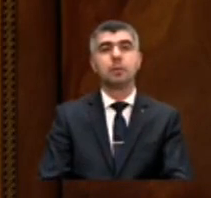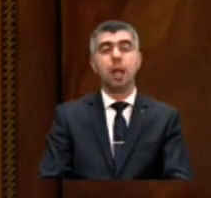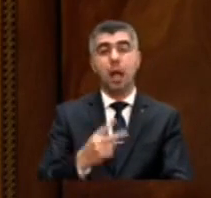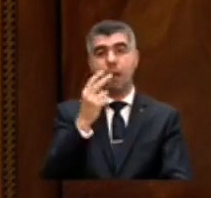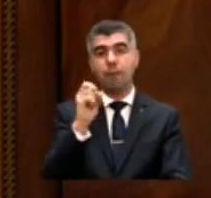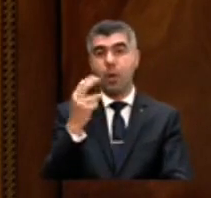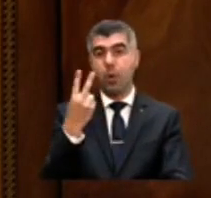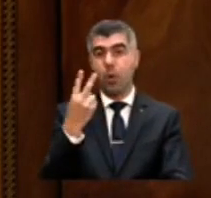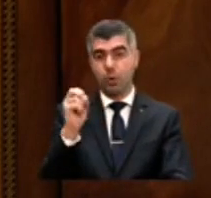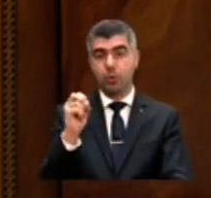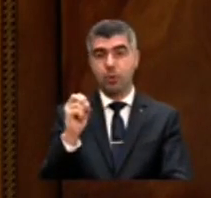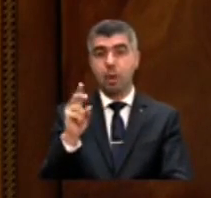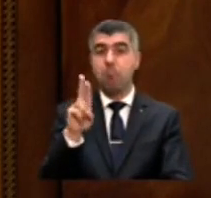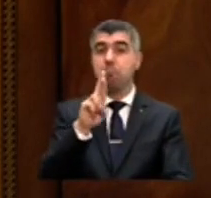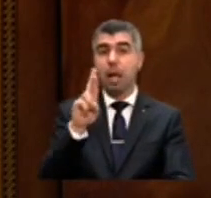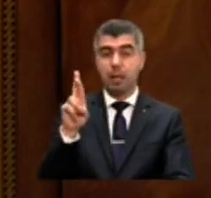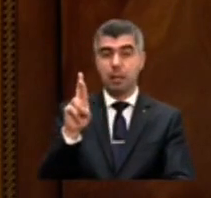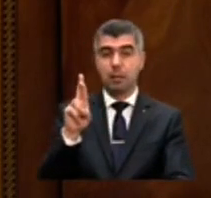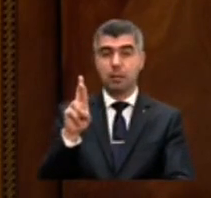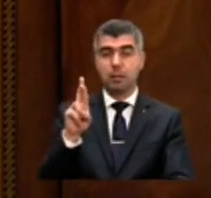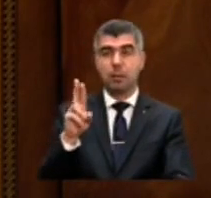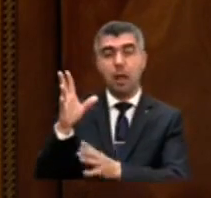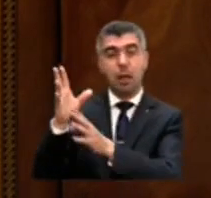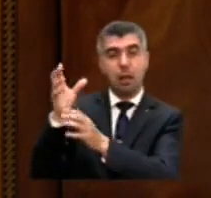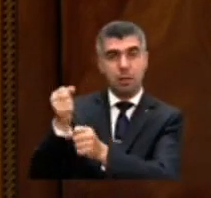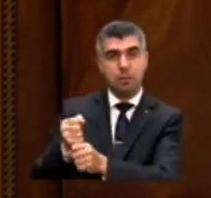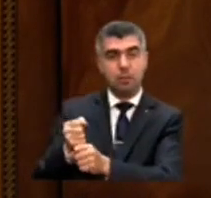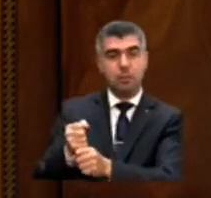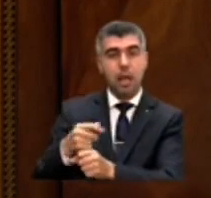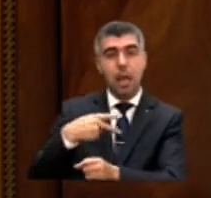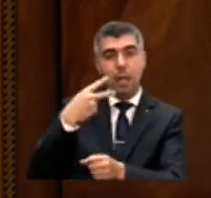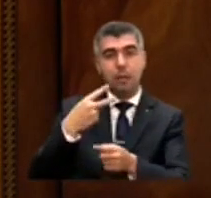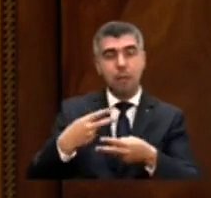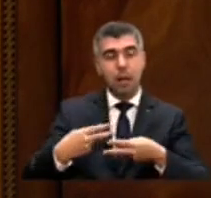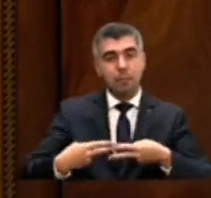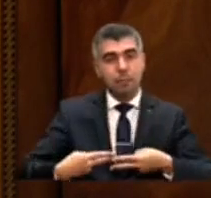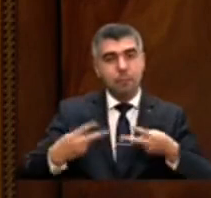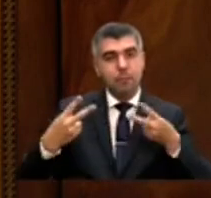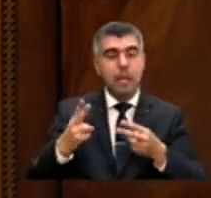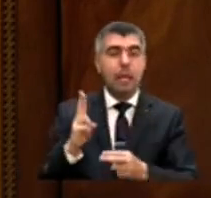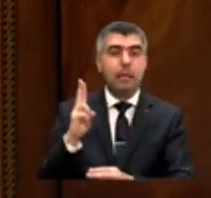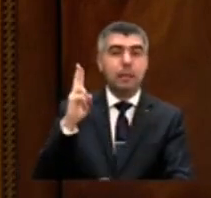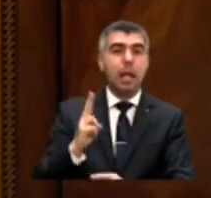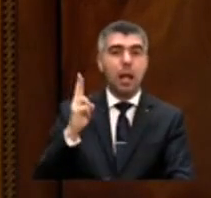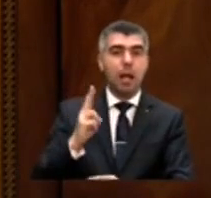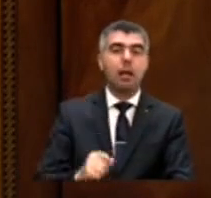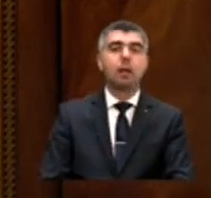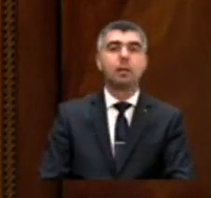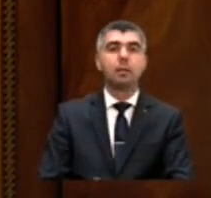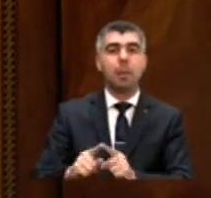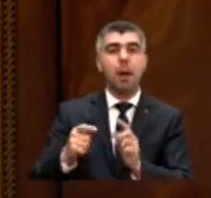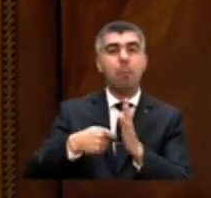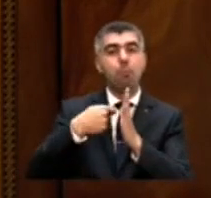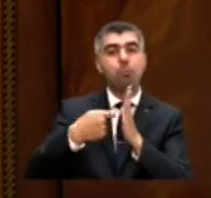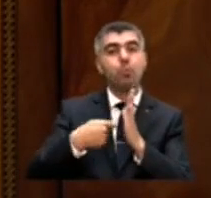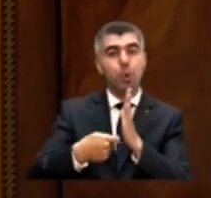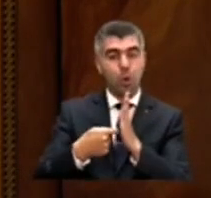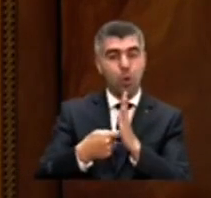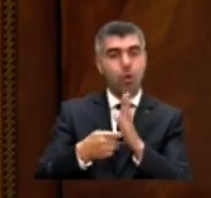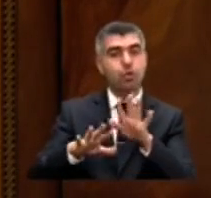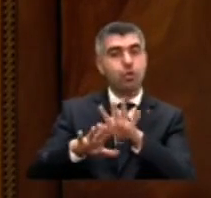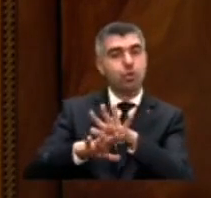يوليوز 2020 أعطى جلالة الملك محمد السادس في خطاب العرش انطلاقة مشروع جنية.